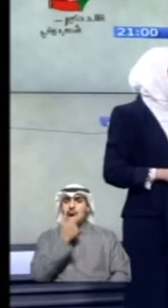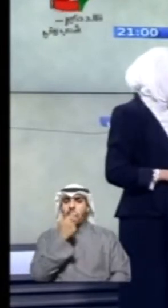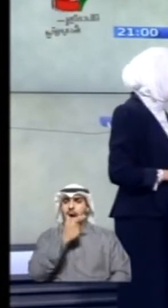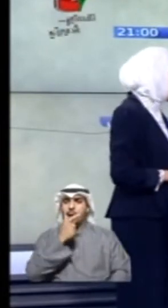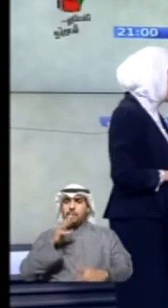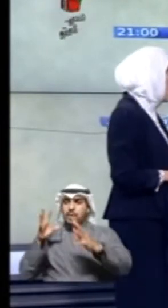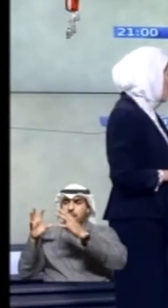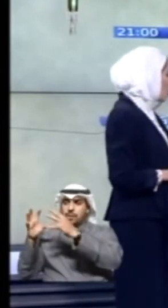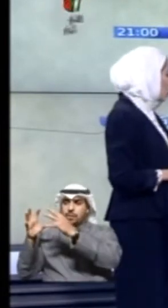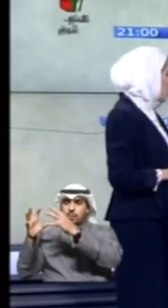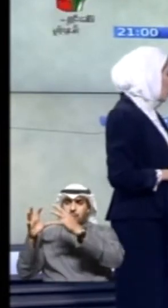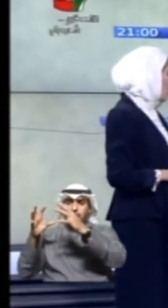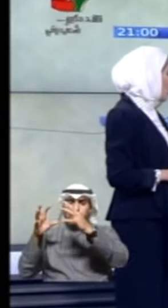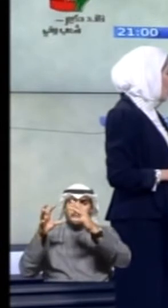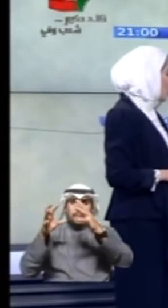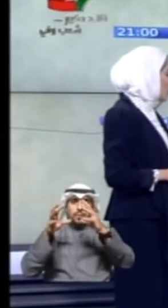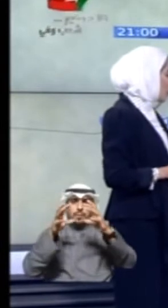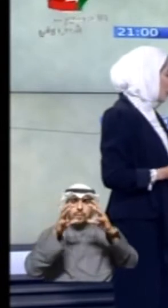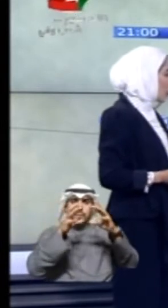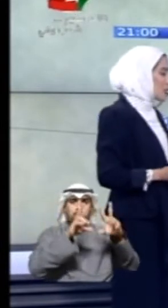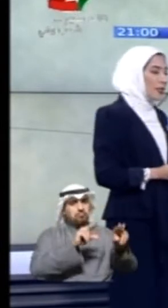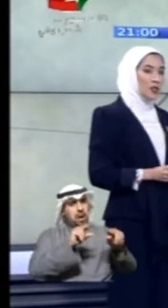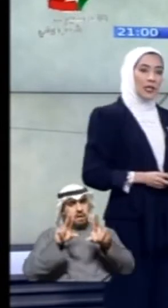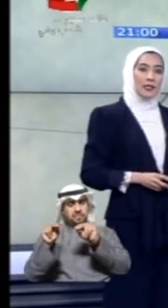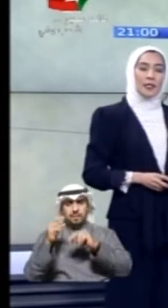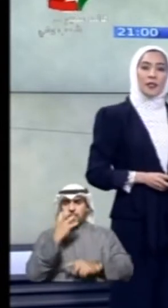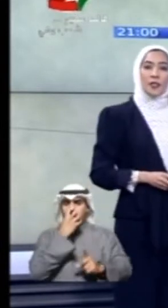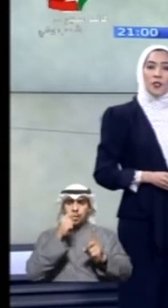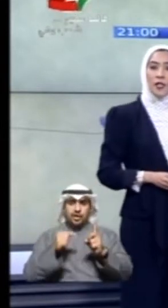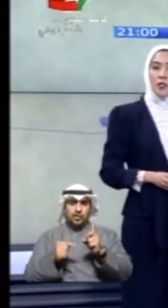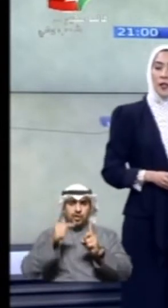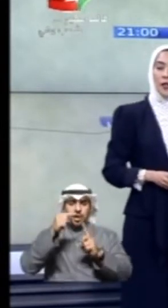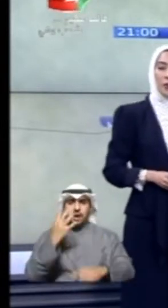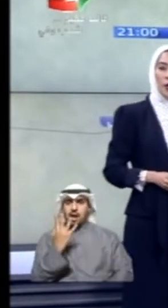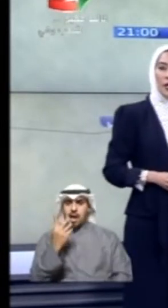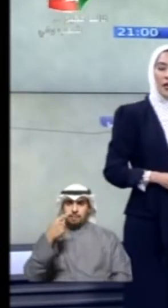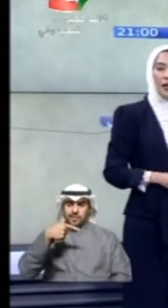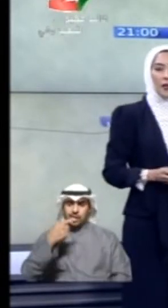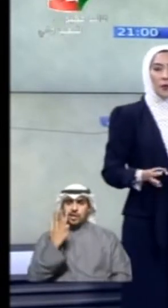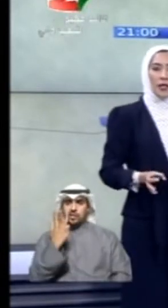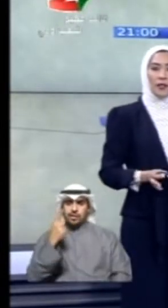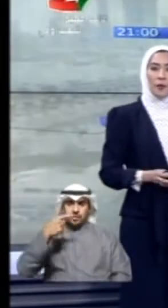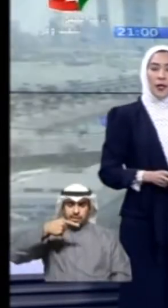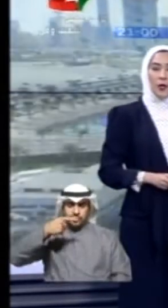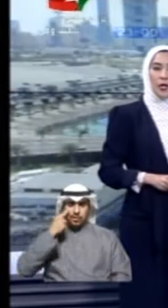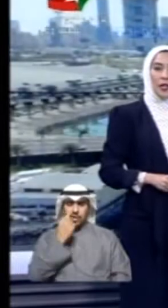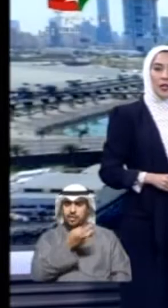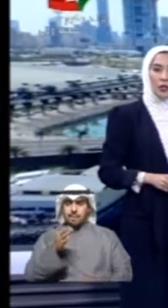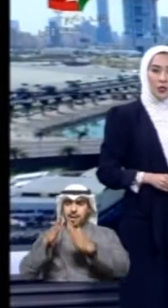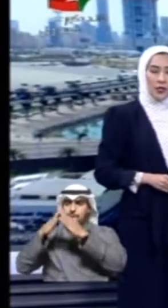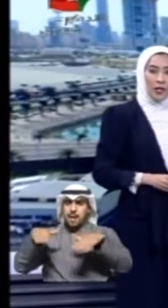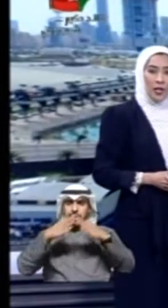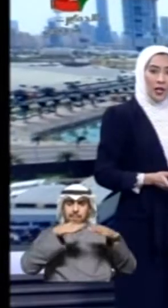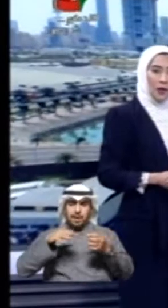إلى شمالية غربية، ودرجات الحرارة حول المعدل ما بين 15 إلى 19 درجة مئوية على أغلب المناطق البرية